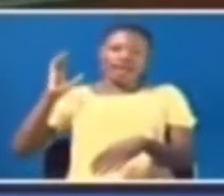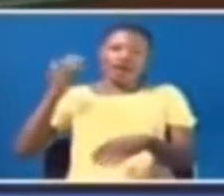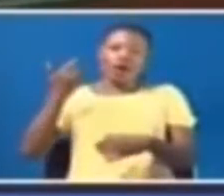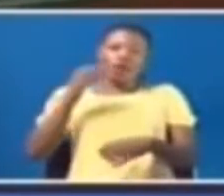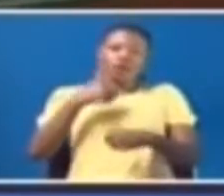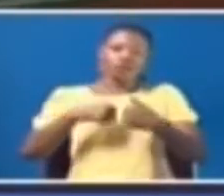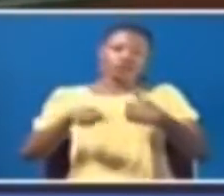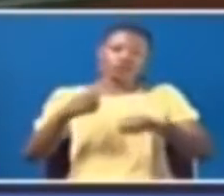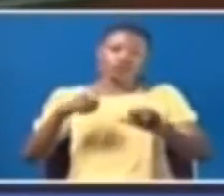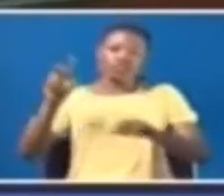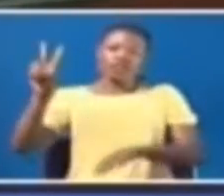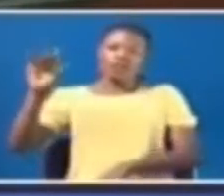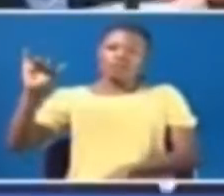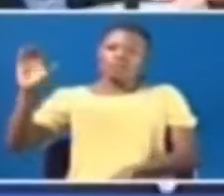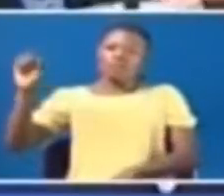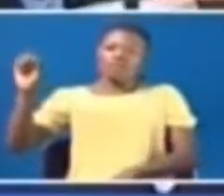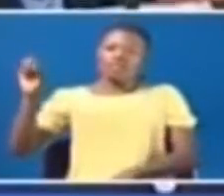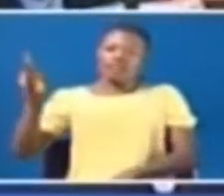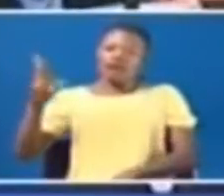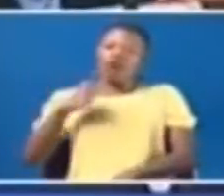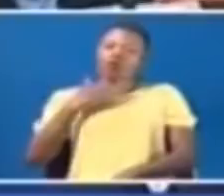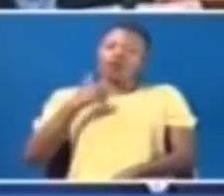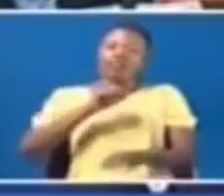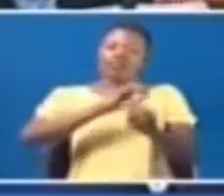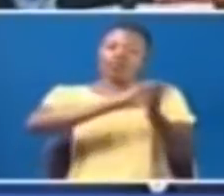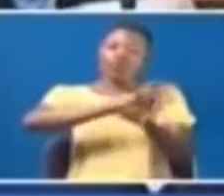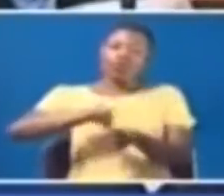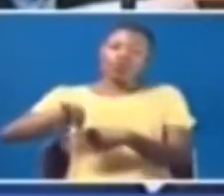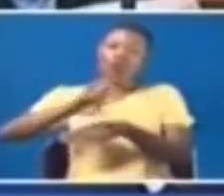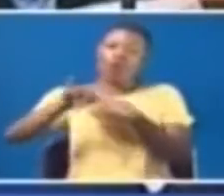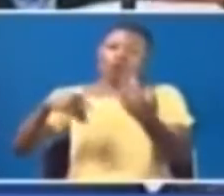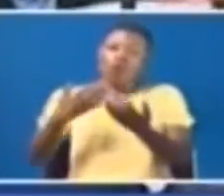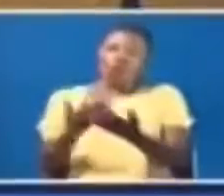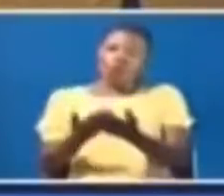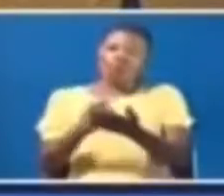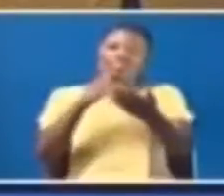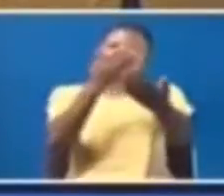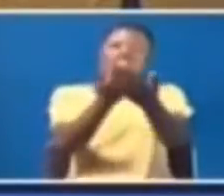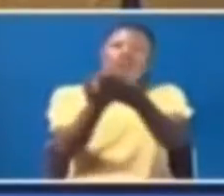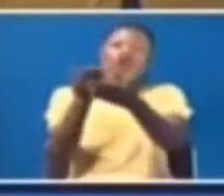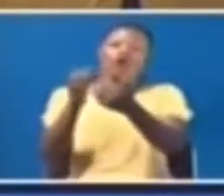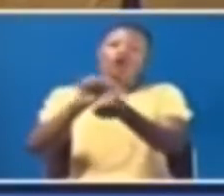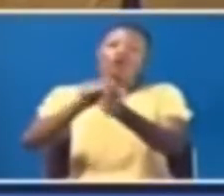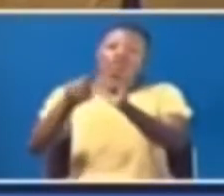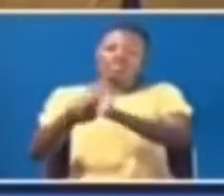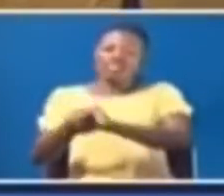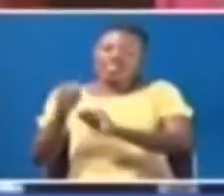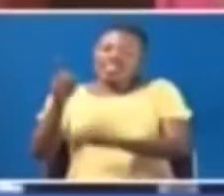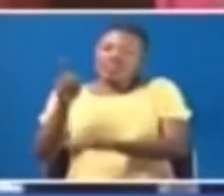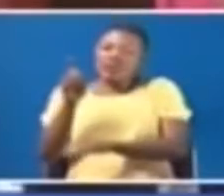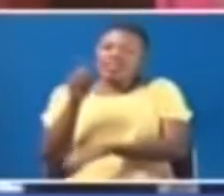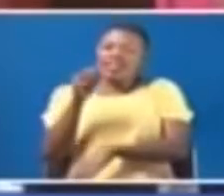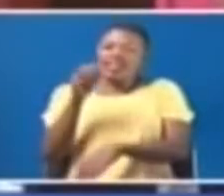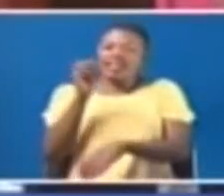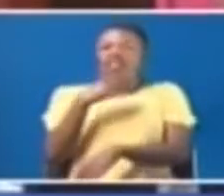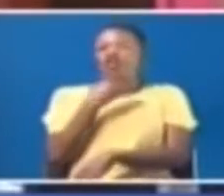Victor Mnyaka anaitisha kufutiliwa mbali kwa mapendekezo yote ya marekebisho, hali inayozua shauku.